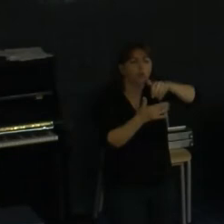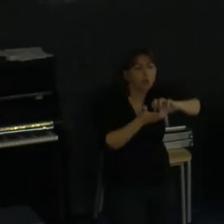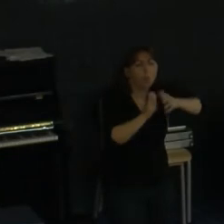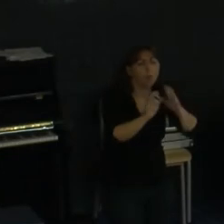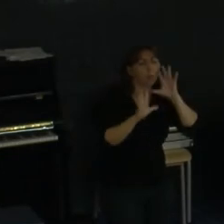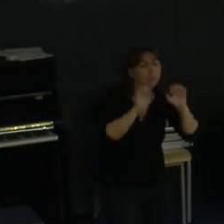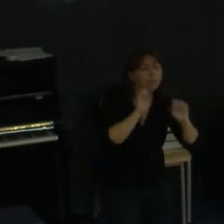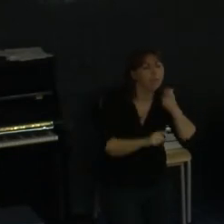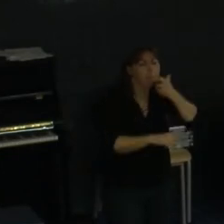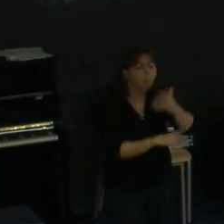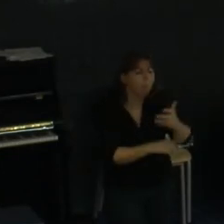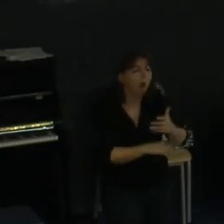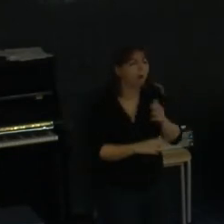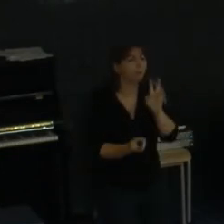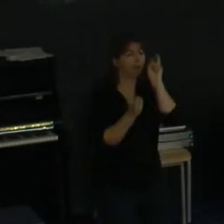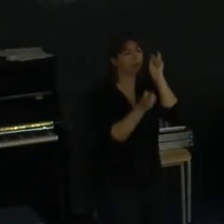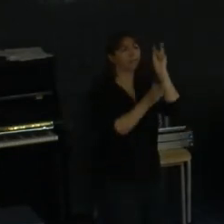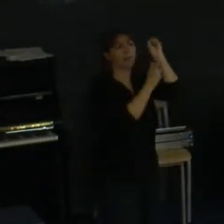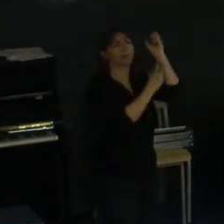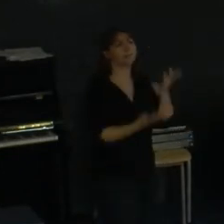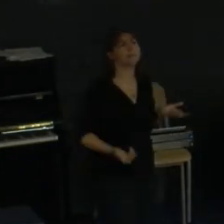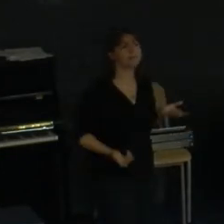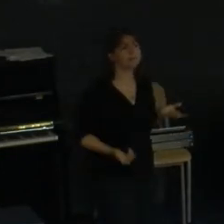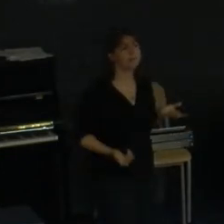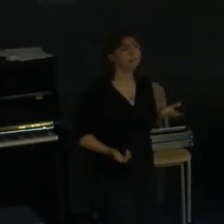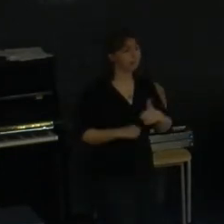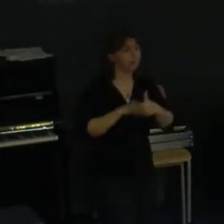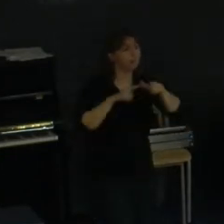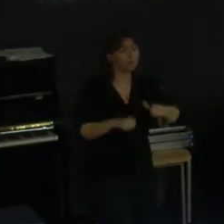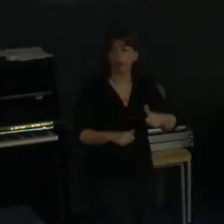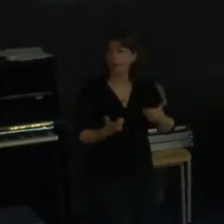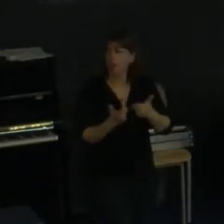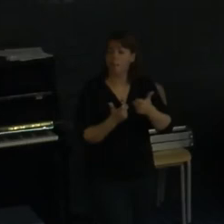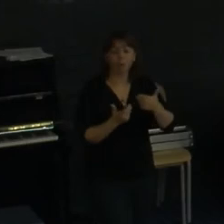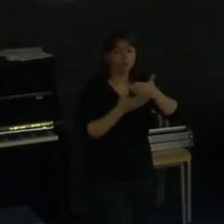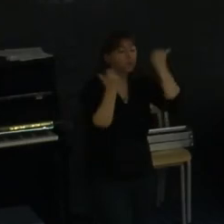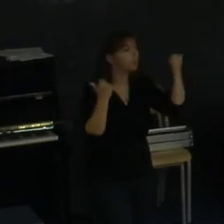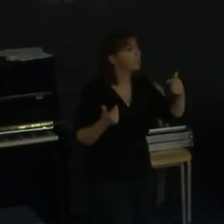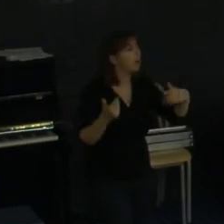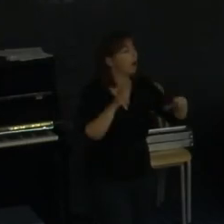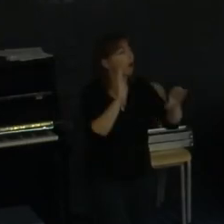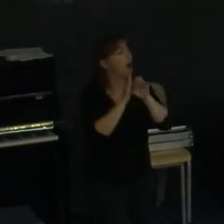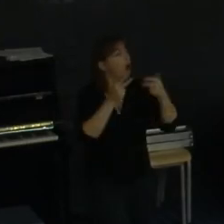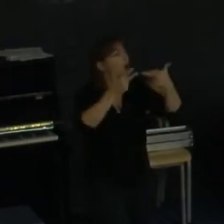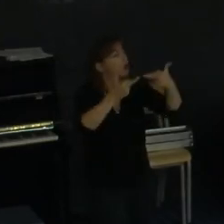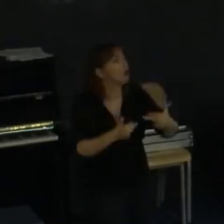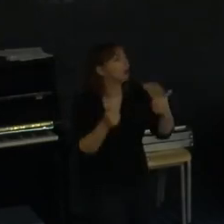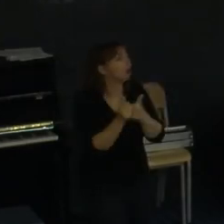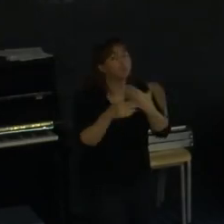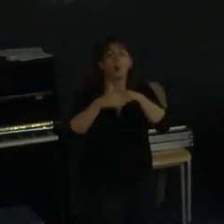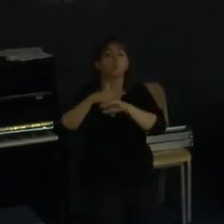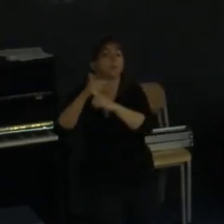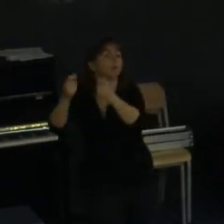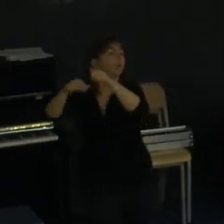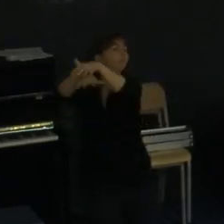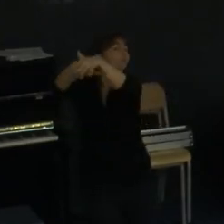prestataire. Et déjà vu ça. Où on vous donne un code qui est bien, vous donnez un code qui est bien propre, un collègue, un prestataire, etc. Et quand ça revient,